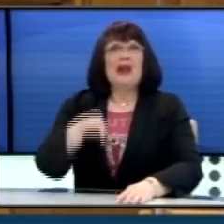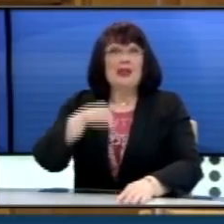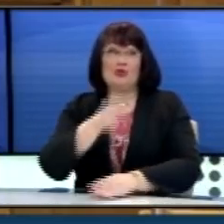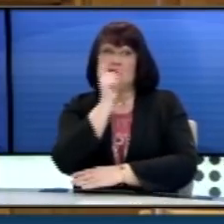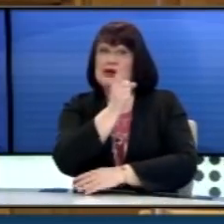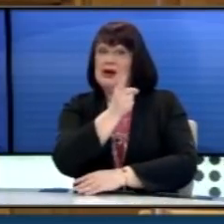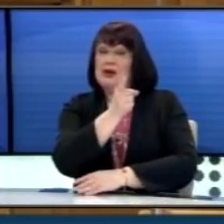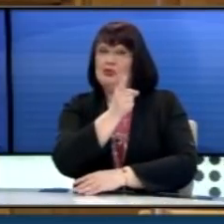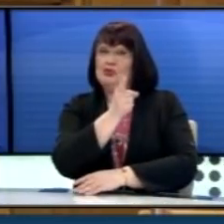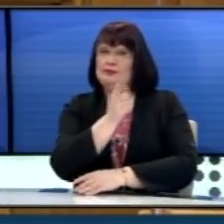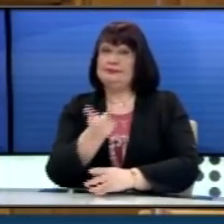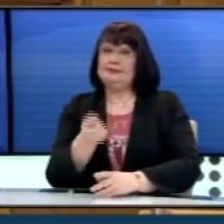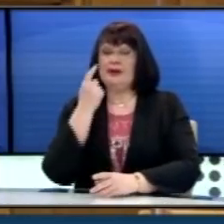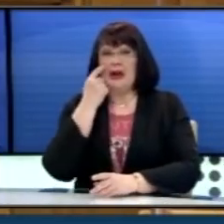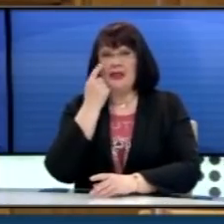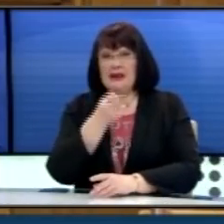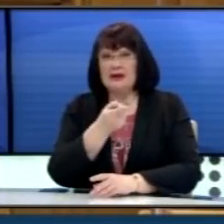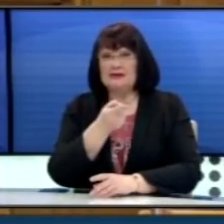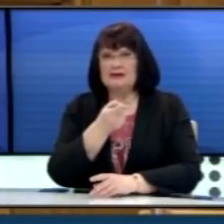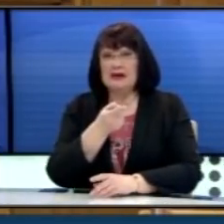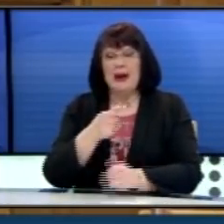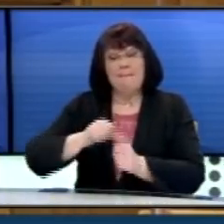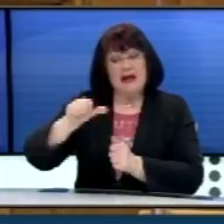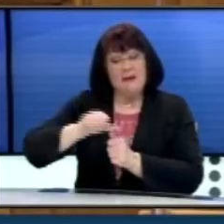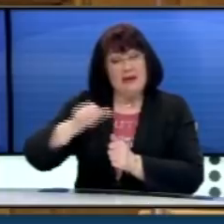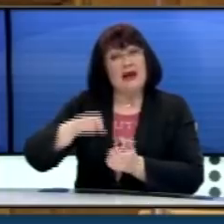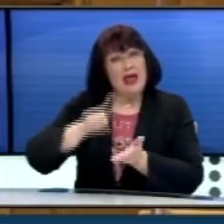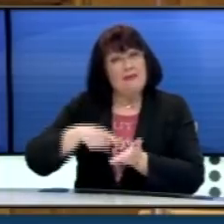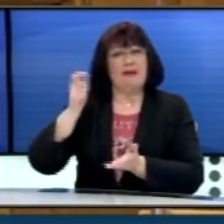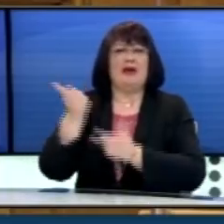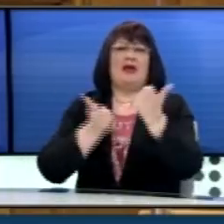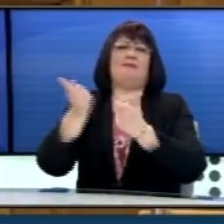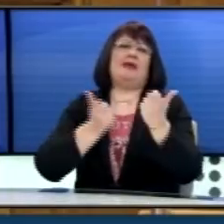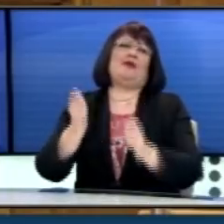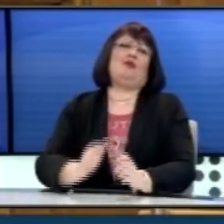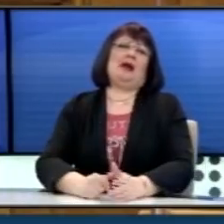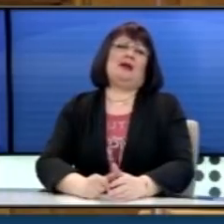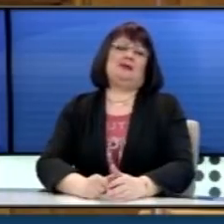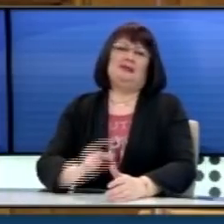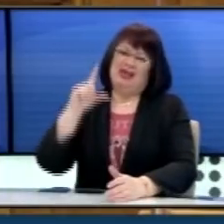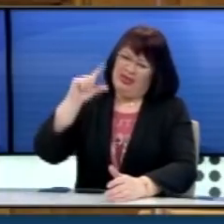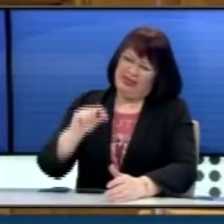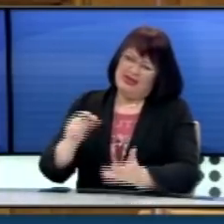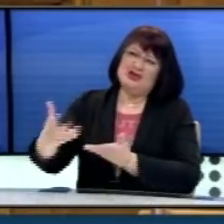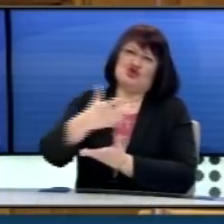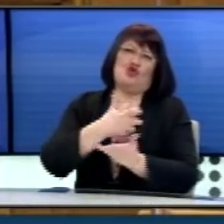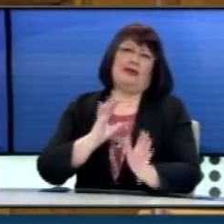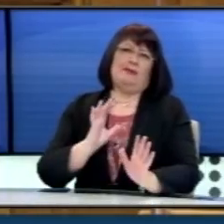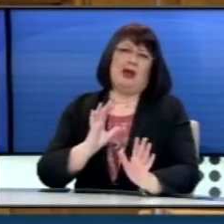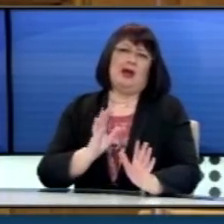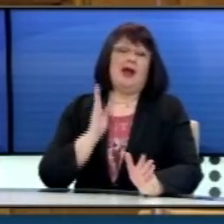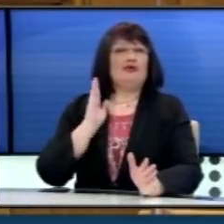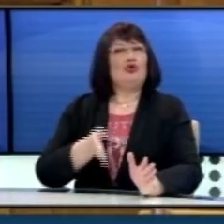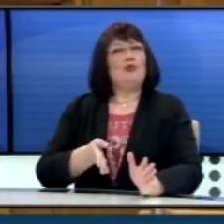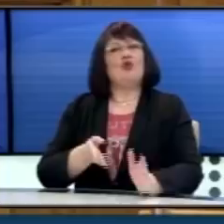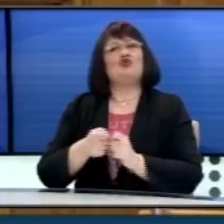κρίνεστε. Αρνείστε να δώσετε μηνιαίο επίδομα στους πληττόμενους με χαμηλότερα εισοδήματα, μέτρο που θα